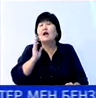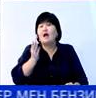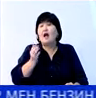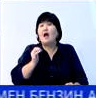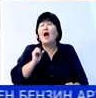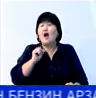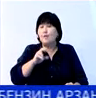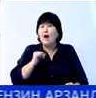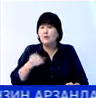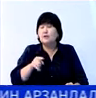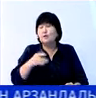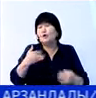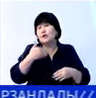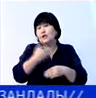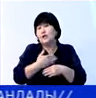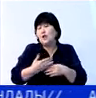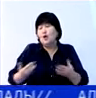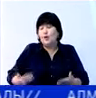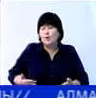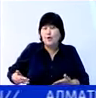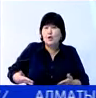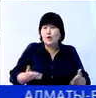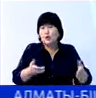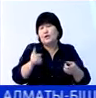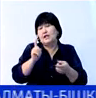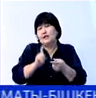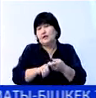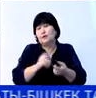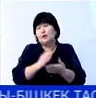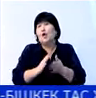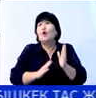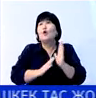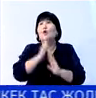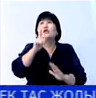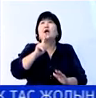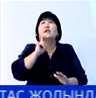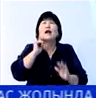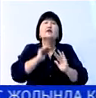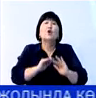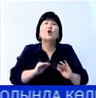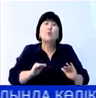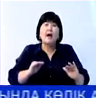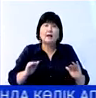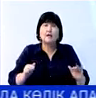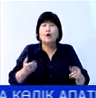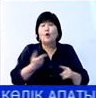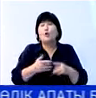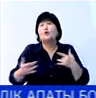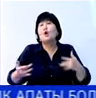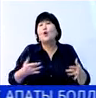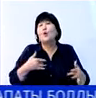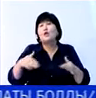мен тығыз байланысты, өнер жолы, өмір жолда тығыз байланысты болғаннан кейін осы өскелең жас ұрпақты осы өнер